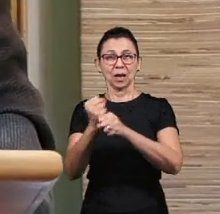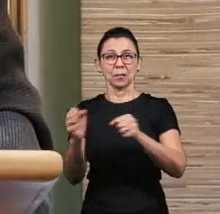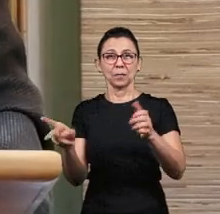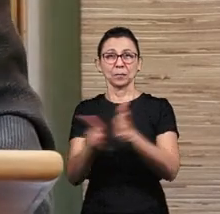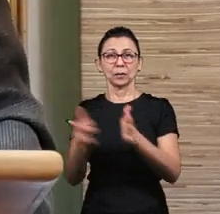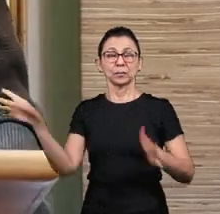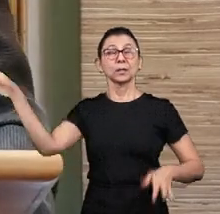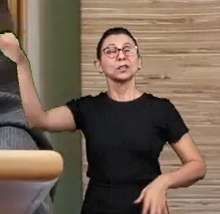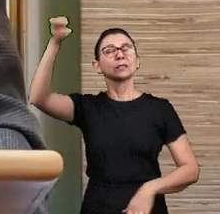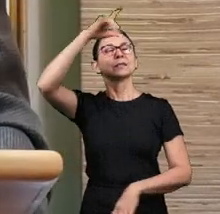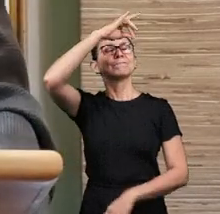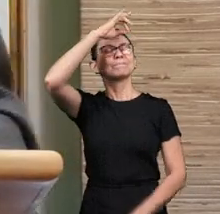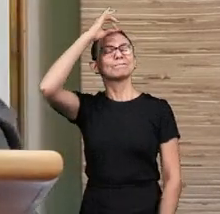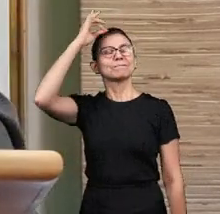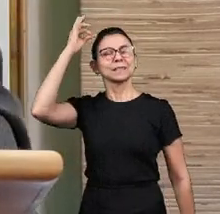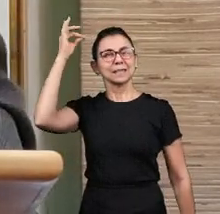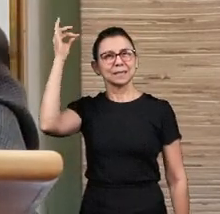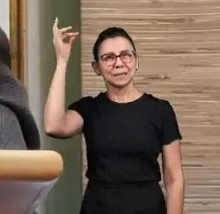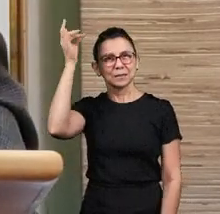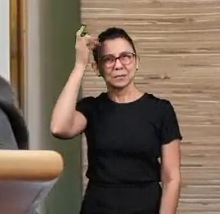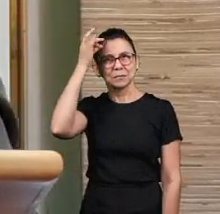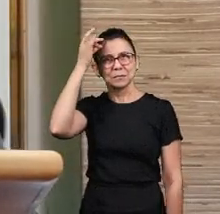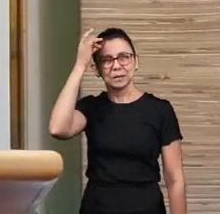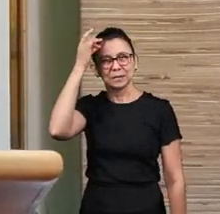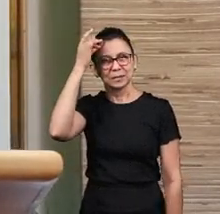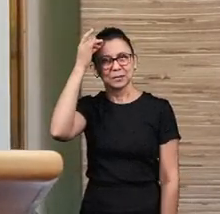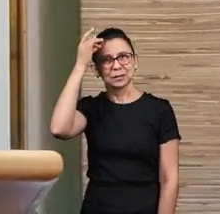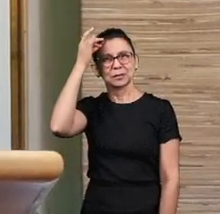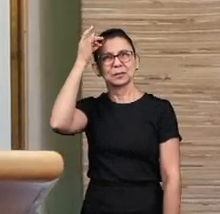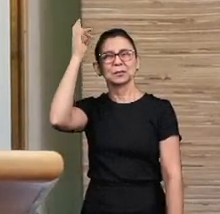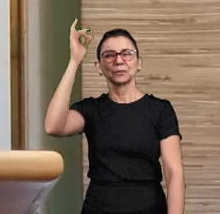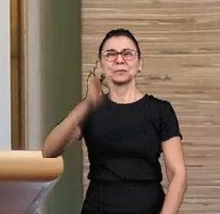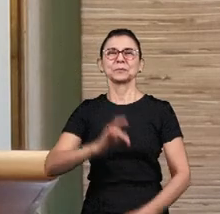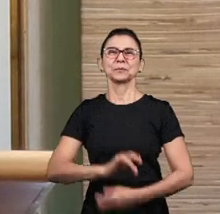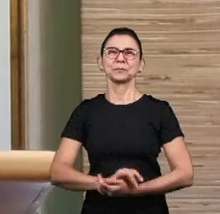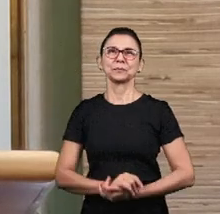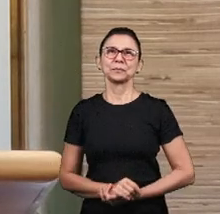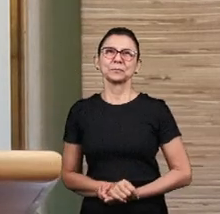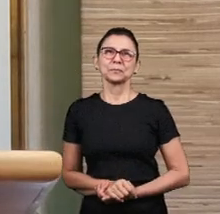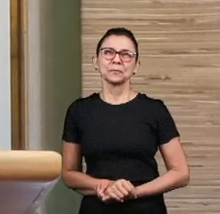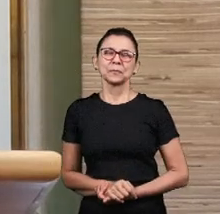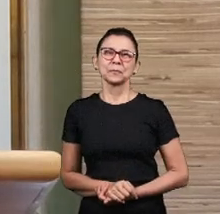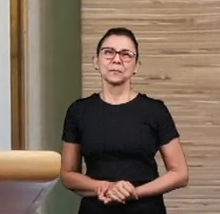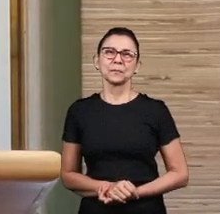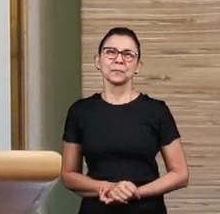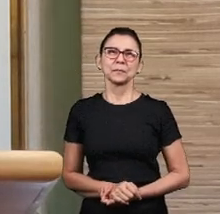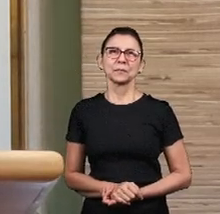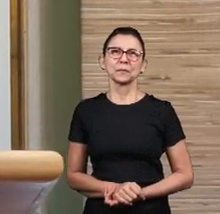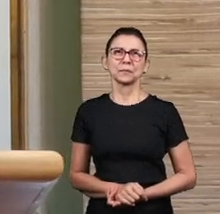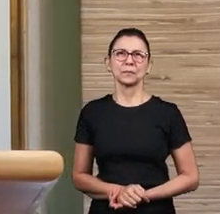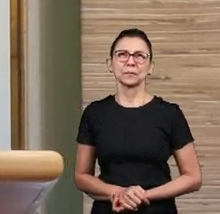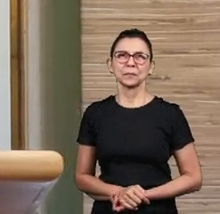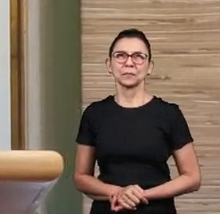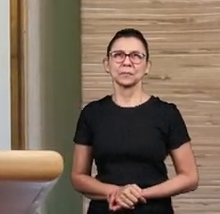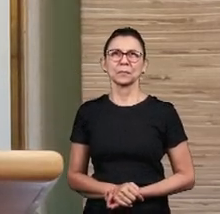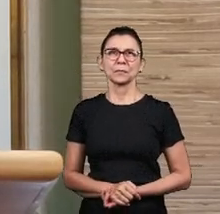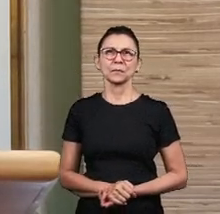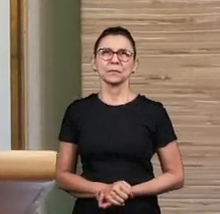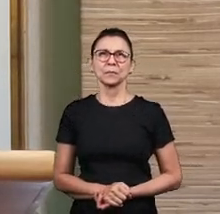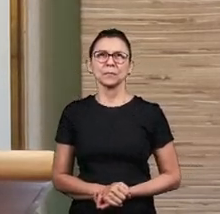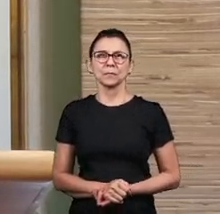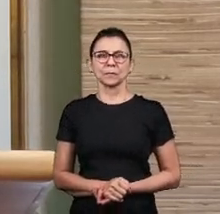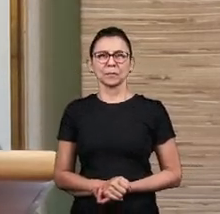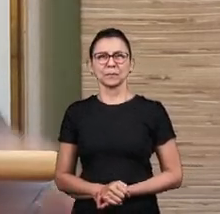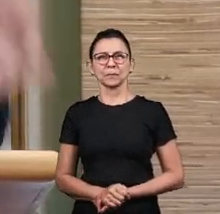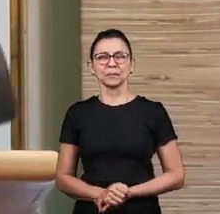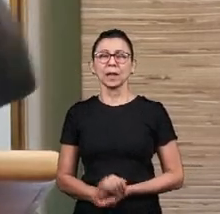pour celui qui a l'œuvre de l'Esprit ne change pas. Et il y a beaucoup de vases qui ne sont